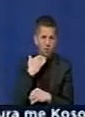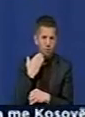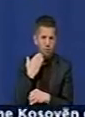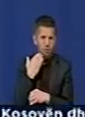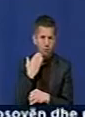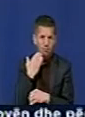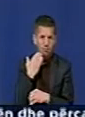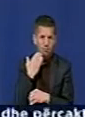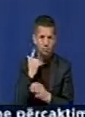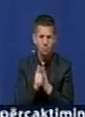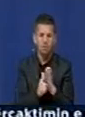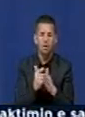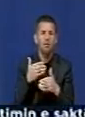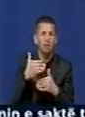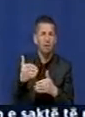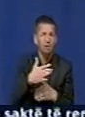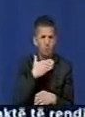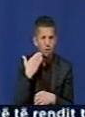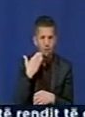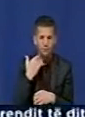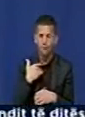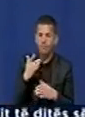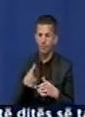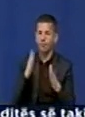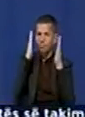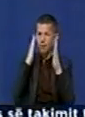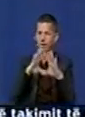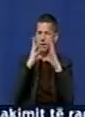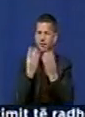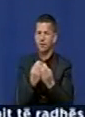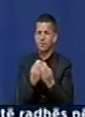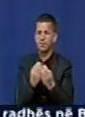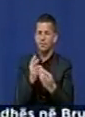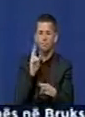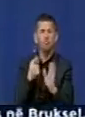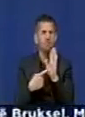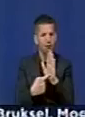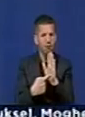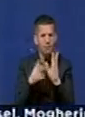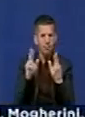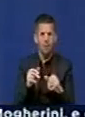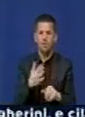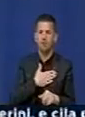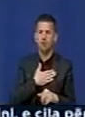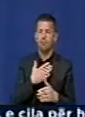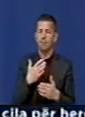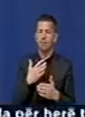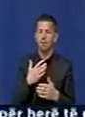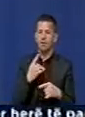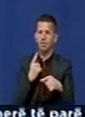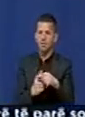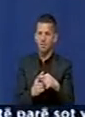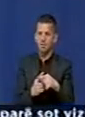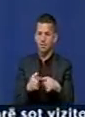në kohë të pacaktuar. Jemi të bindur që faktet ekzistojnë dhe janë në anën tonë.